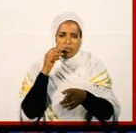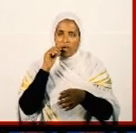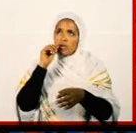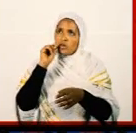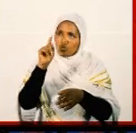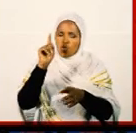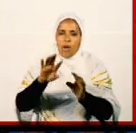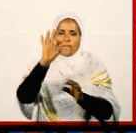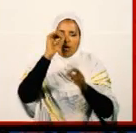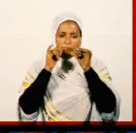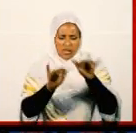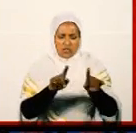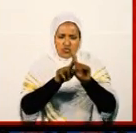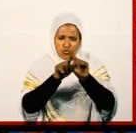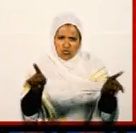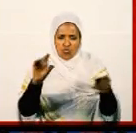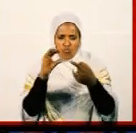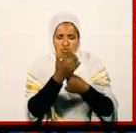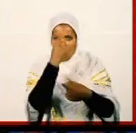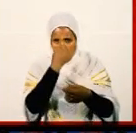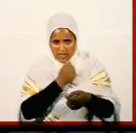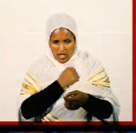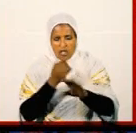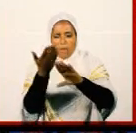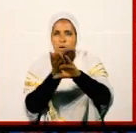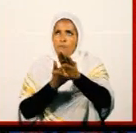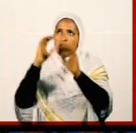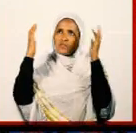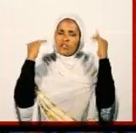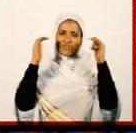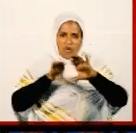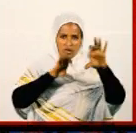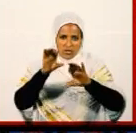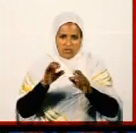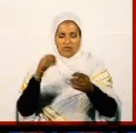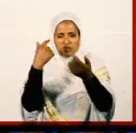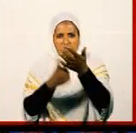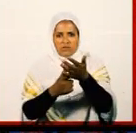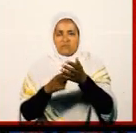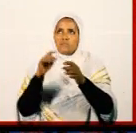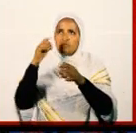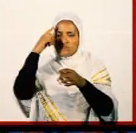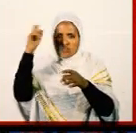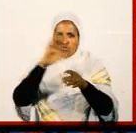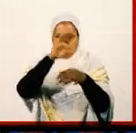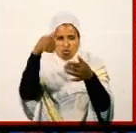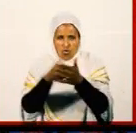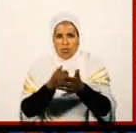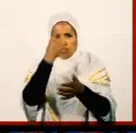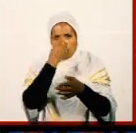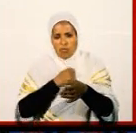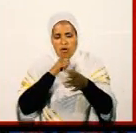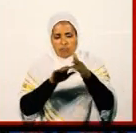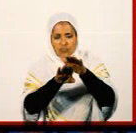አምነን በአማላጅነቷ ተስፋ አድርገን ወለገጽክ ይትማለሉ ሁሉም አዛብ ቡላነ ምድር እንደተባለው የምድር ባለጠጎች አዛብ